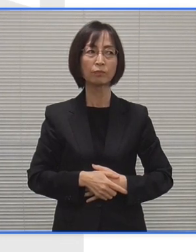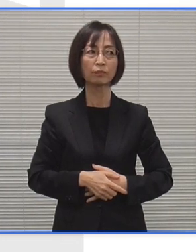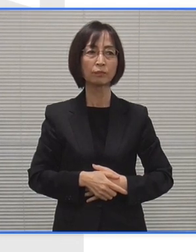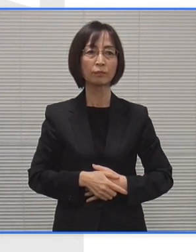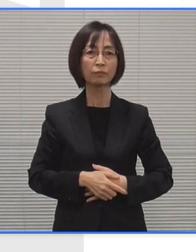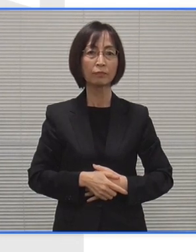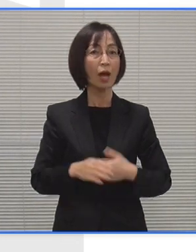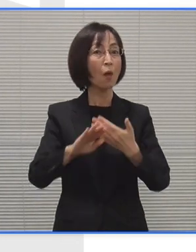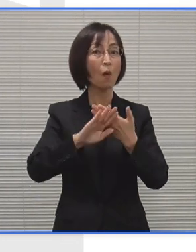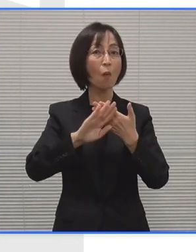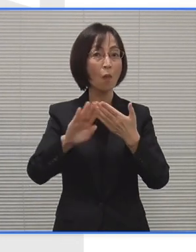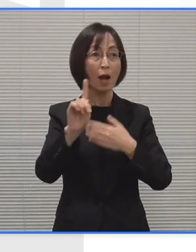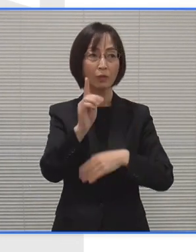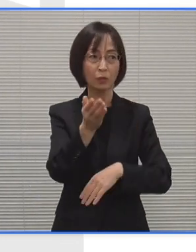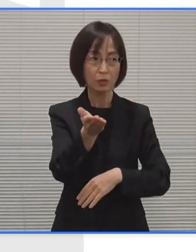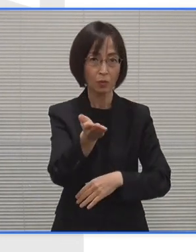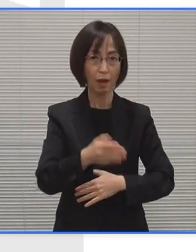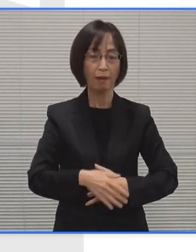他はいかがですか。